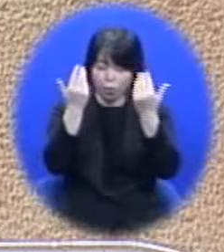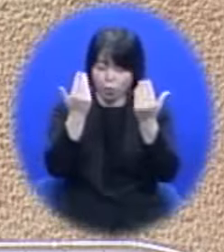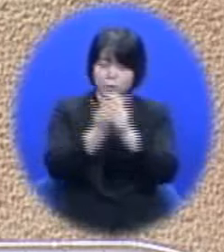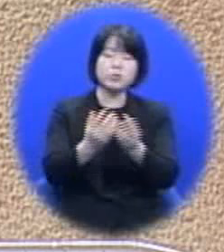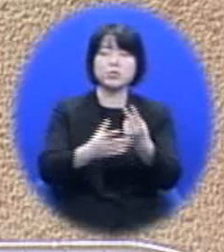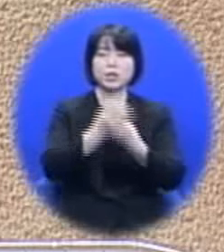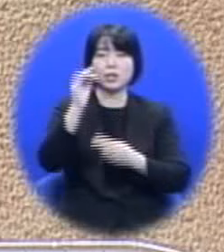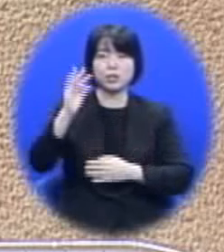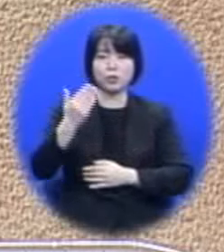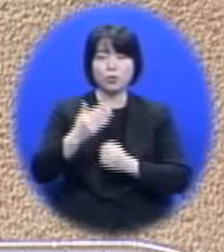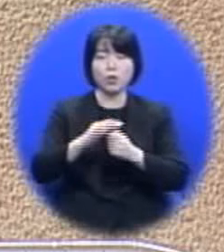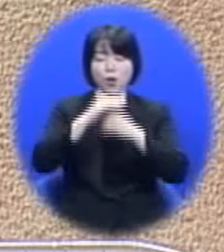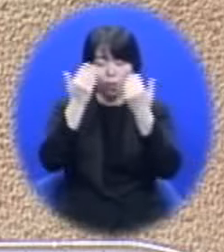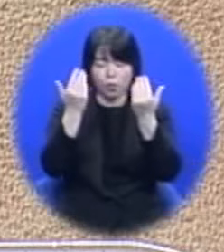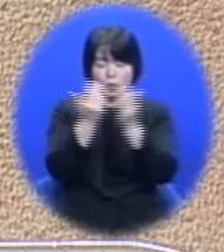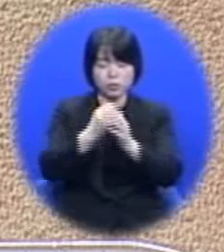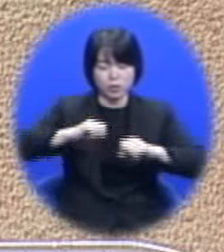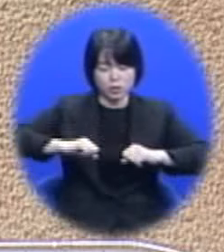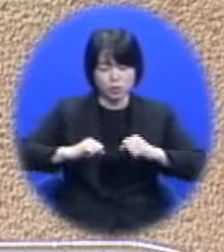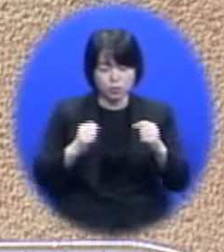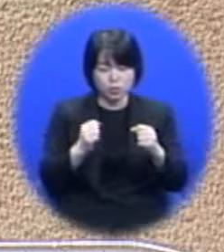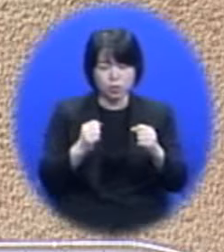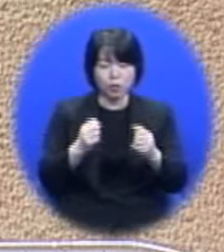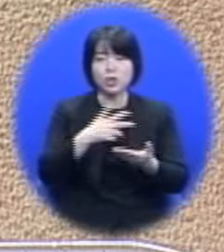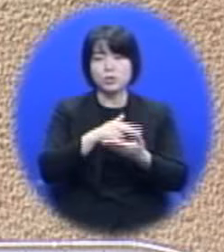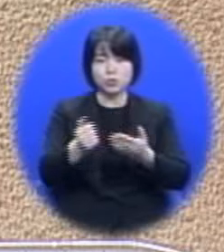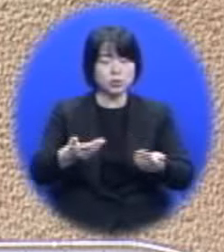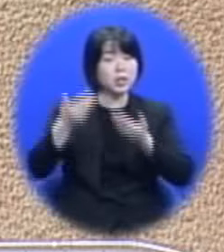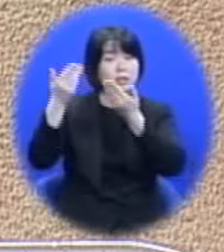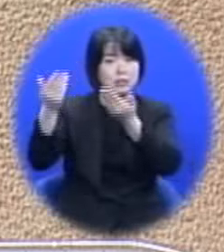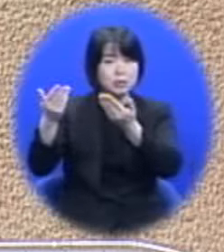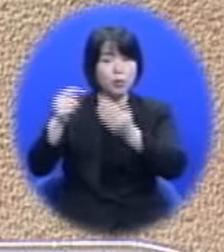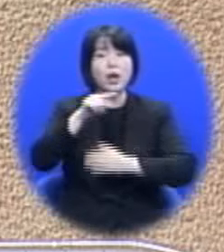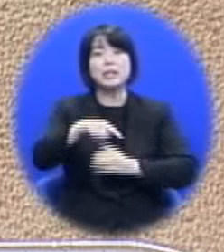온전한 순종을 주님께 올려드리고 그렇게 나가는 거죠.